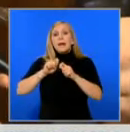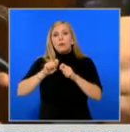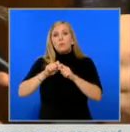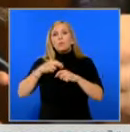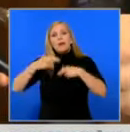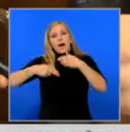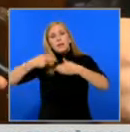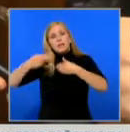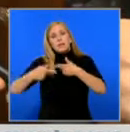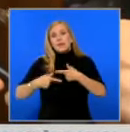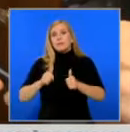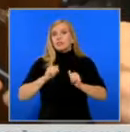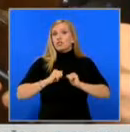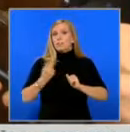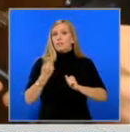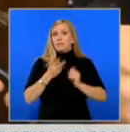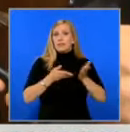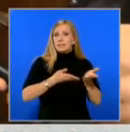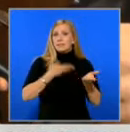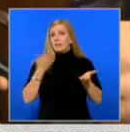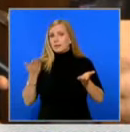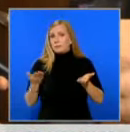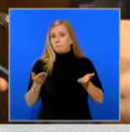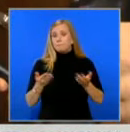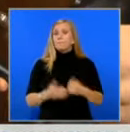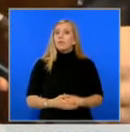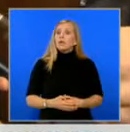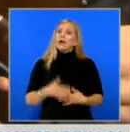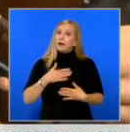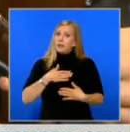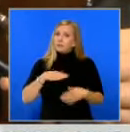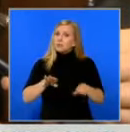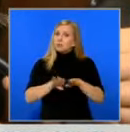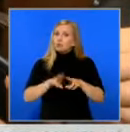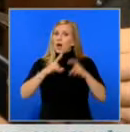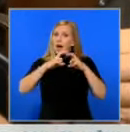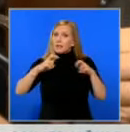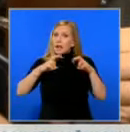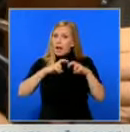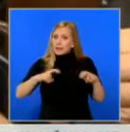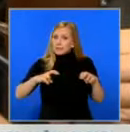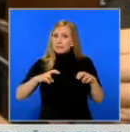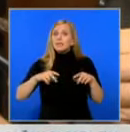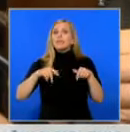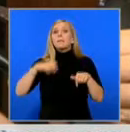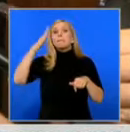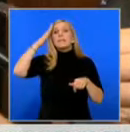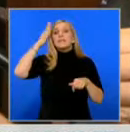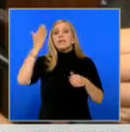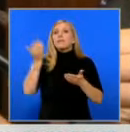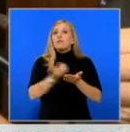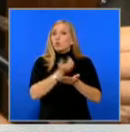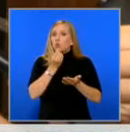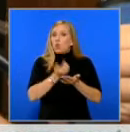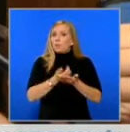трябва да защитим и двете страни от друга страна има анализи на министерство на икономиката анализи на министерство на